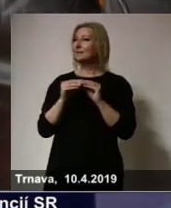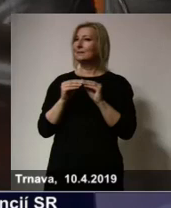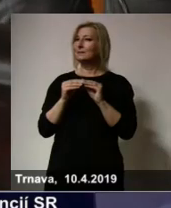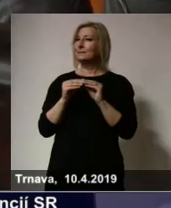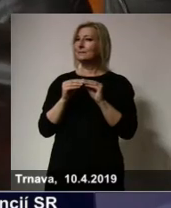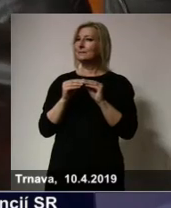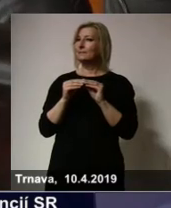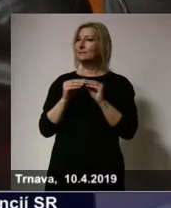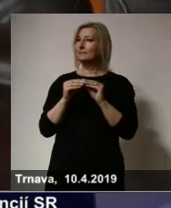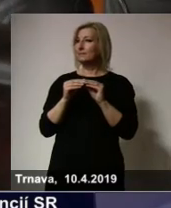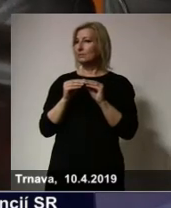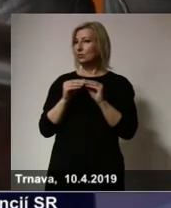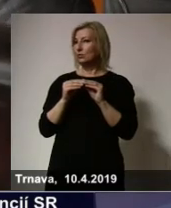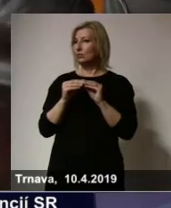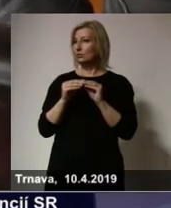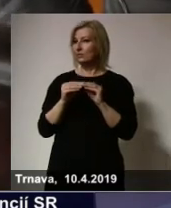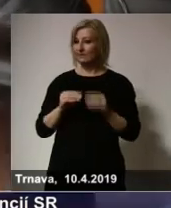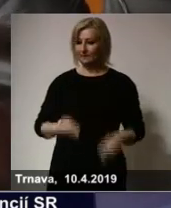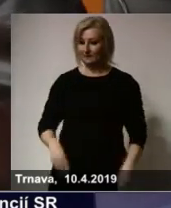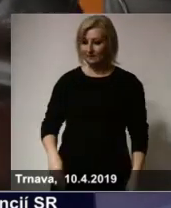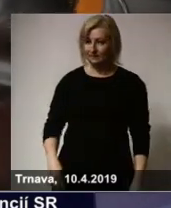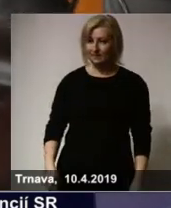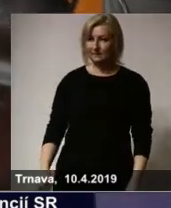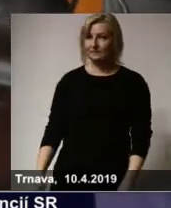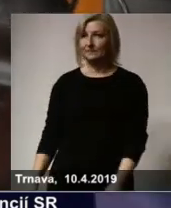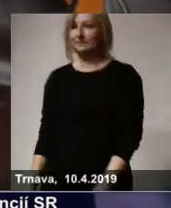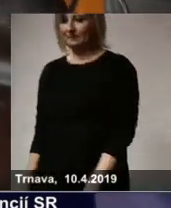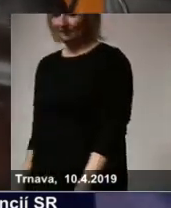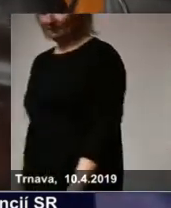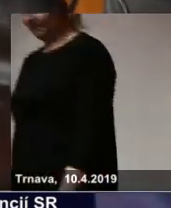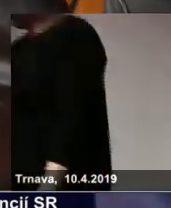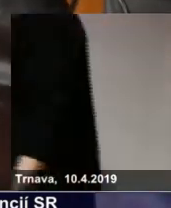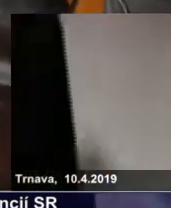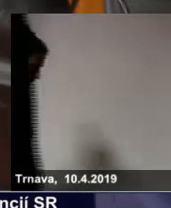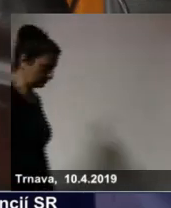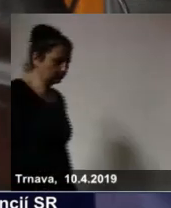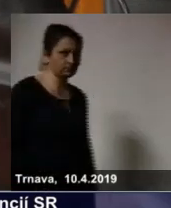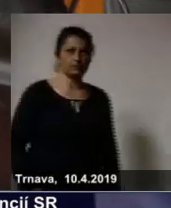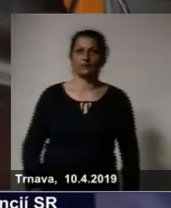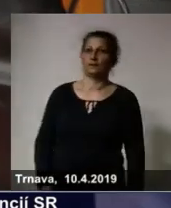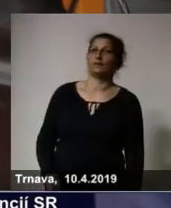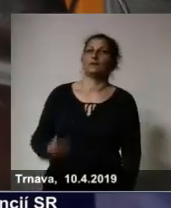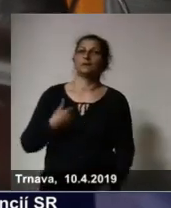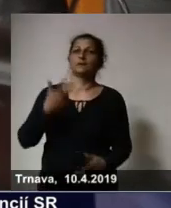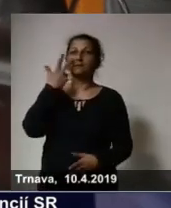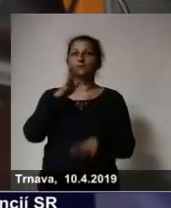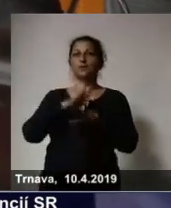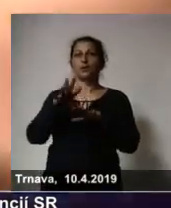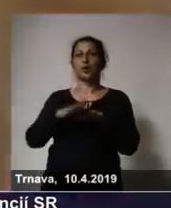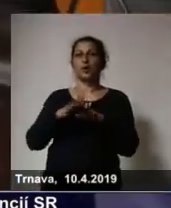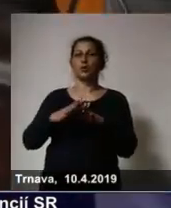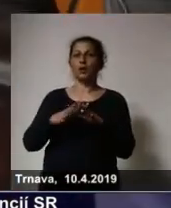Aha. A ak si pozrite uznesenie, keďže bolo chystané, mali sme správy,